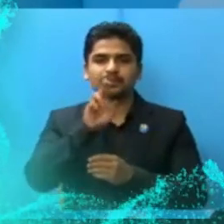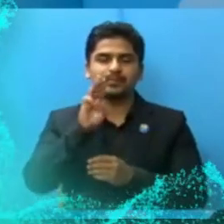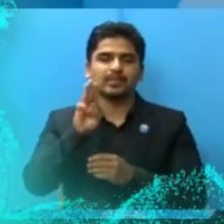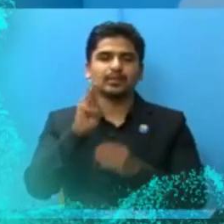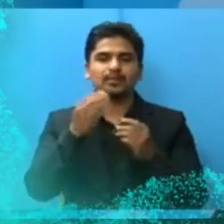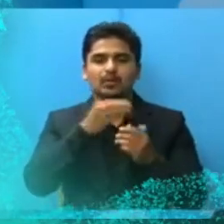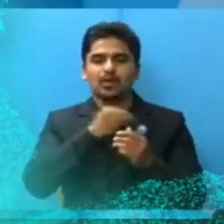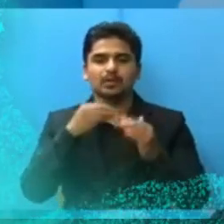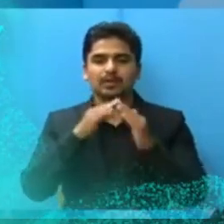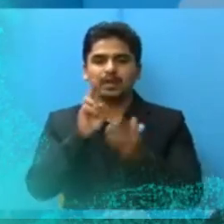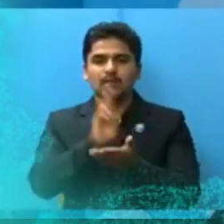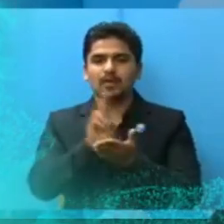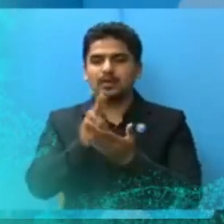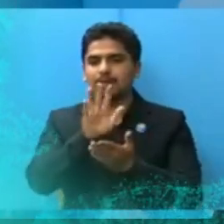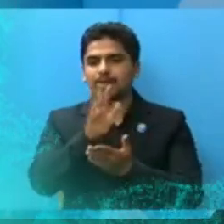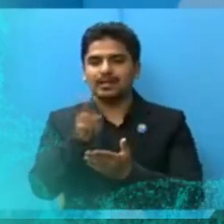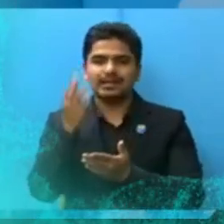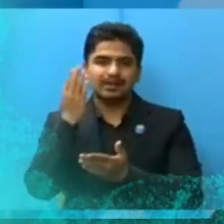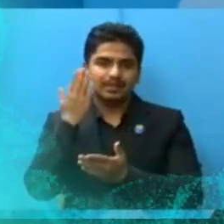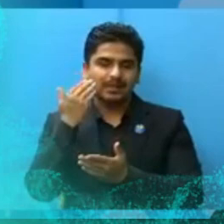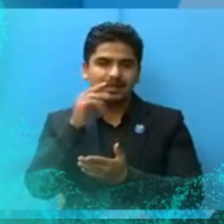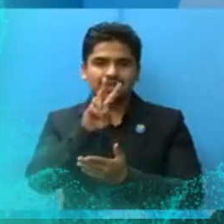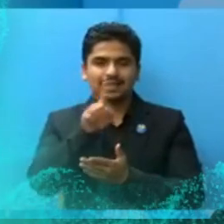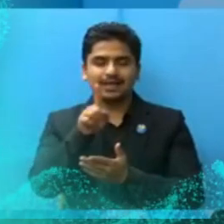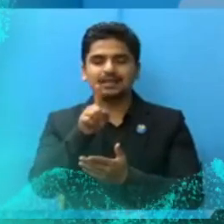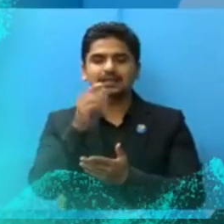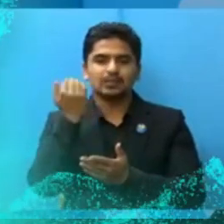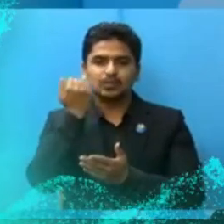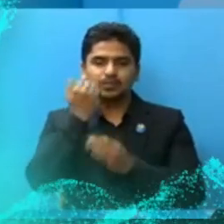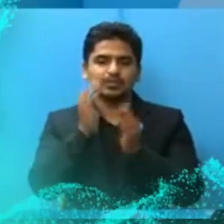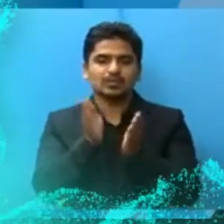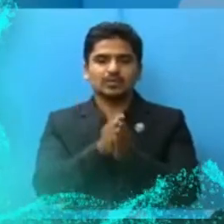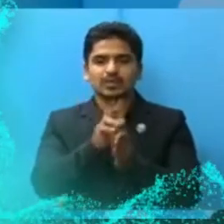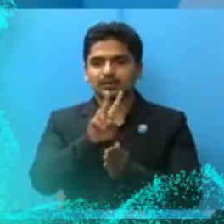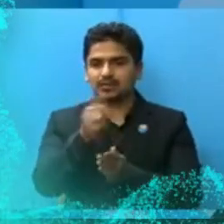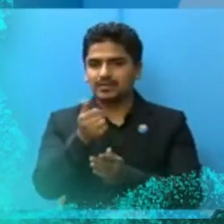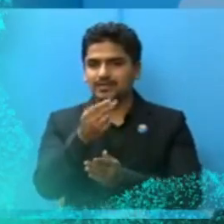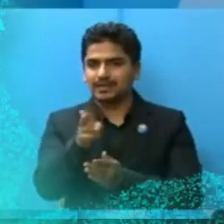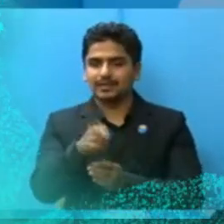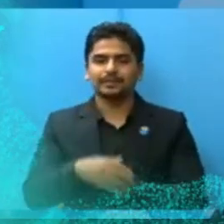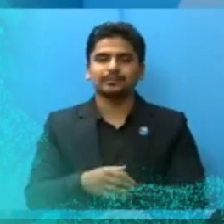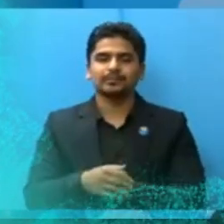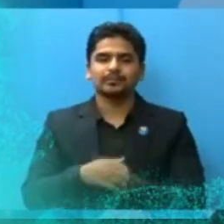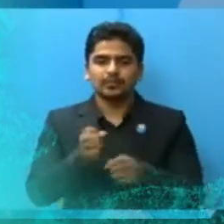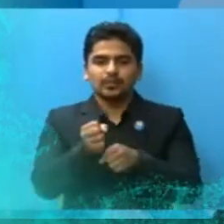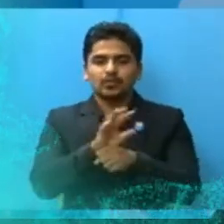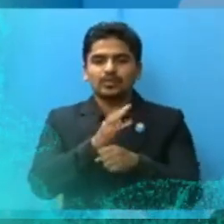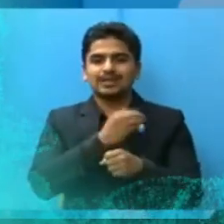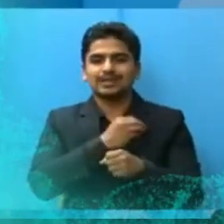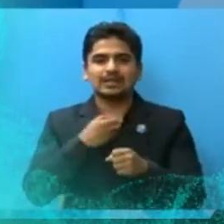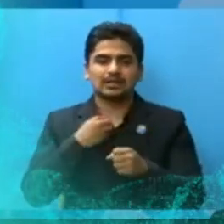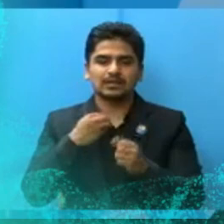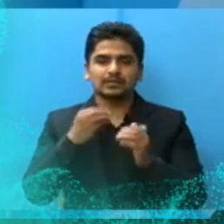भैरवाबाट 5 जना महिला र 21 जना पुरुष गरी जम्मा 26 जना, कोविड क्लिनिक